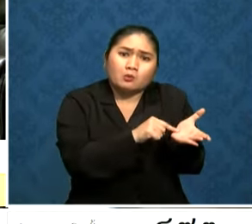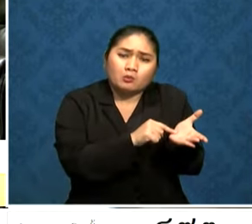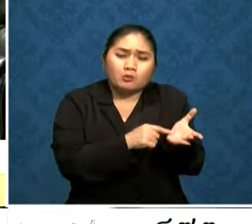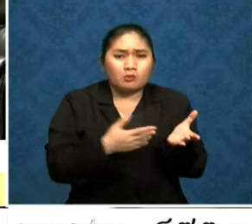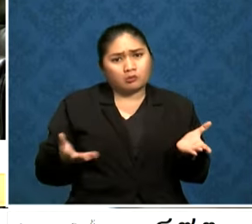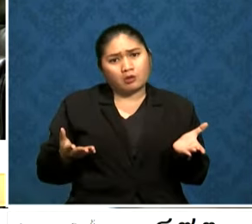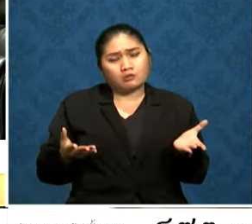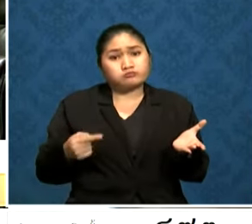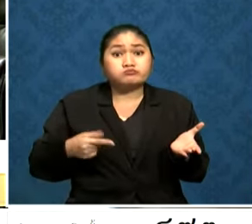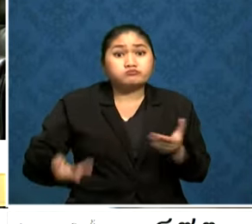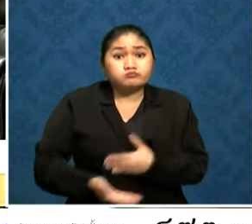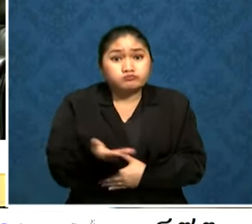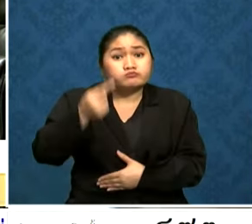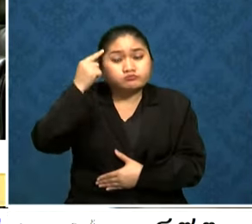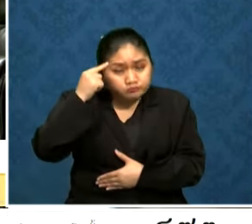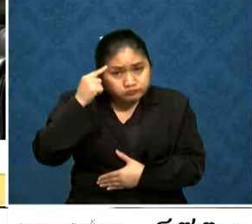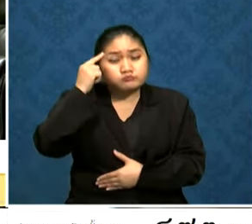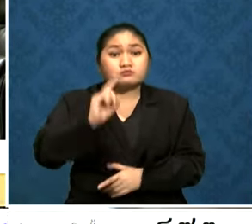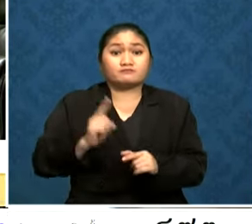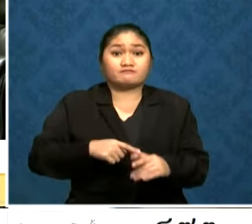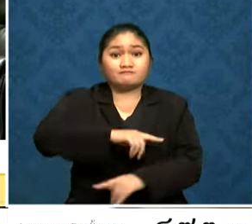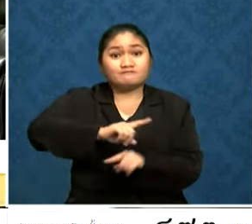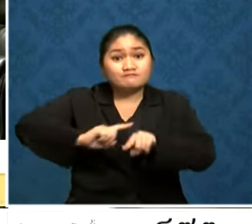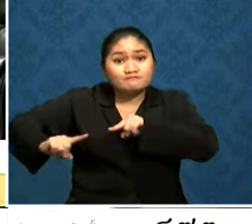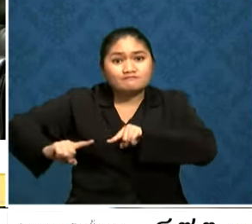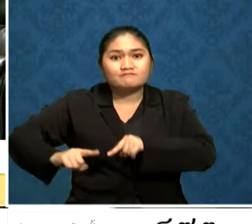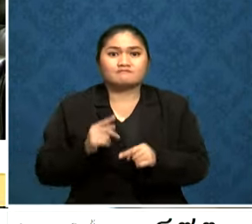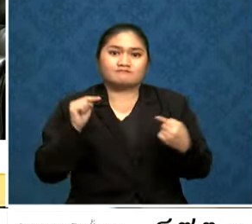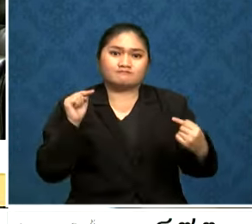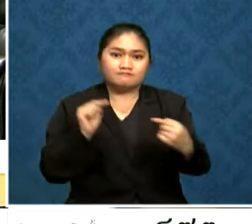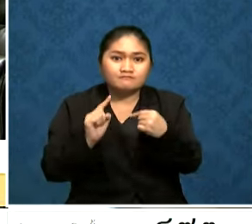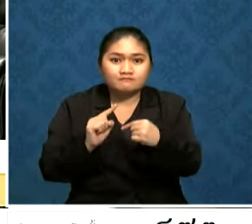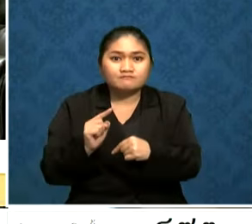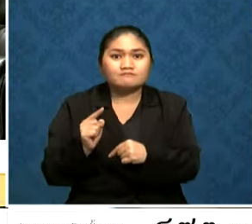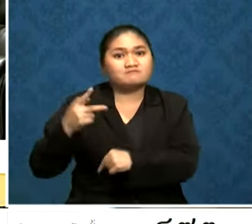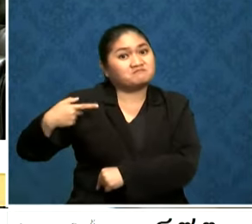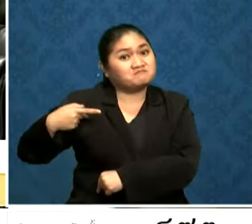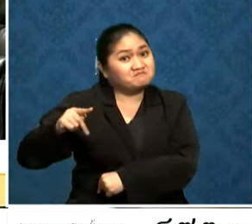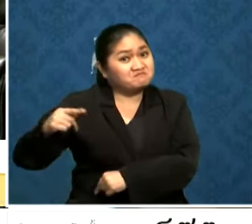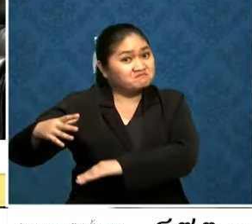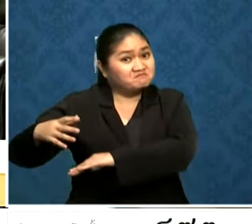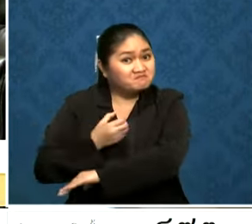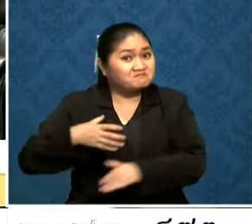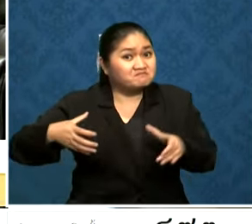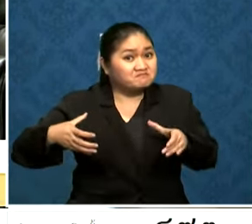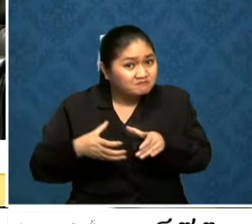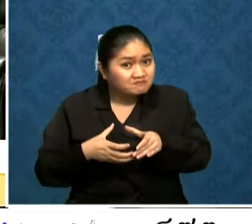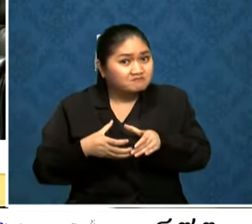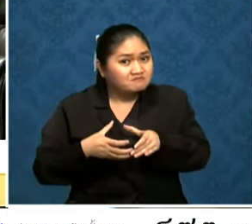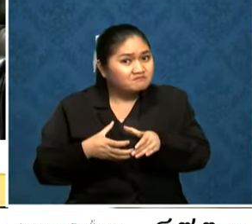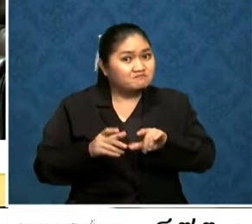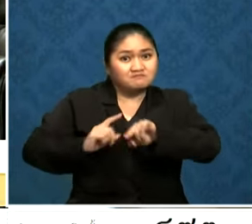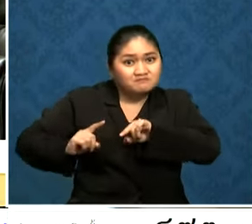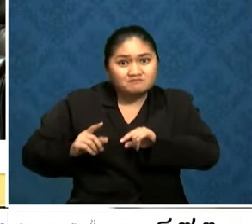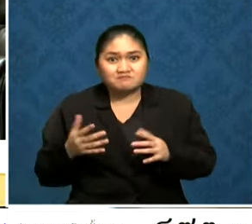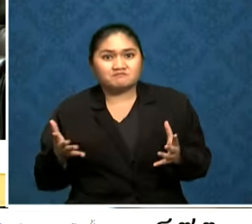พสูรใหสังคมได้เห็นครับวาทงหมที่เกิดขึ้นนี้ไม่ไดเกิดขึ้นเพราะผลประโยชทการเมืองของกล่มใดที่ลึๆ้